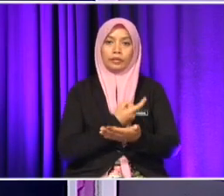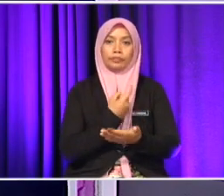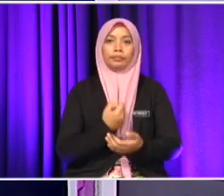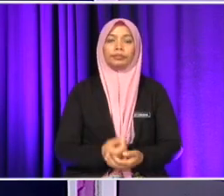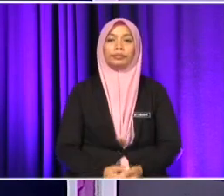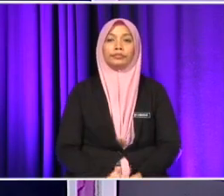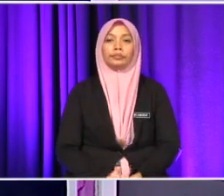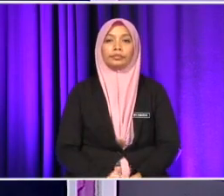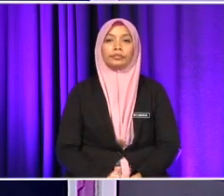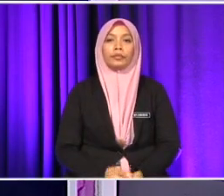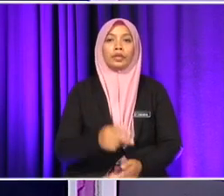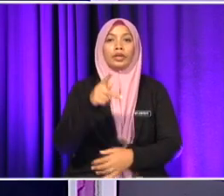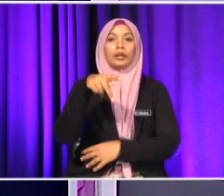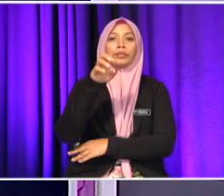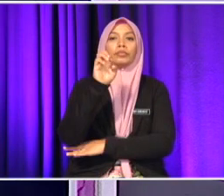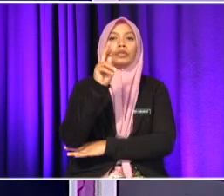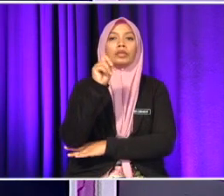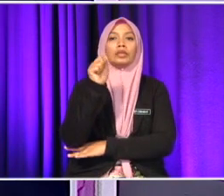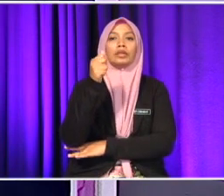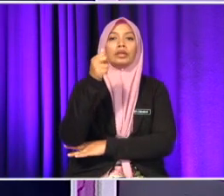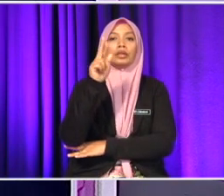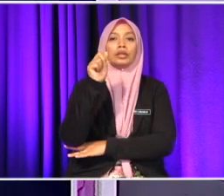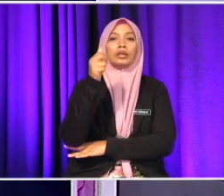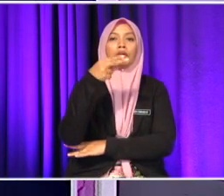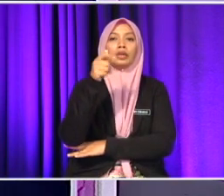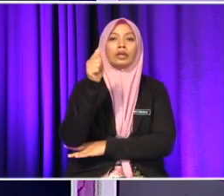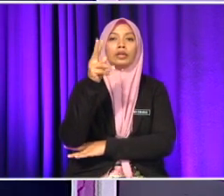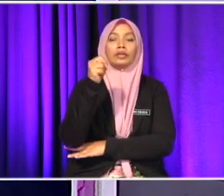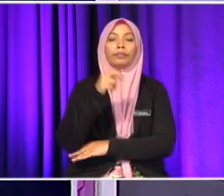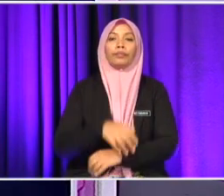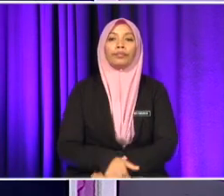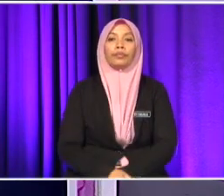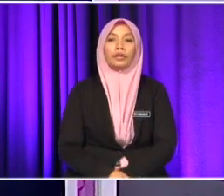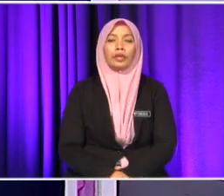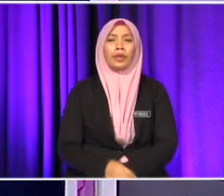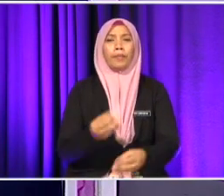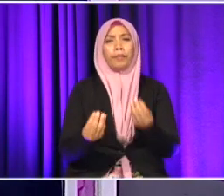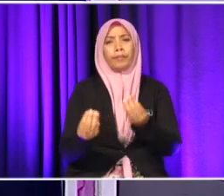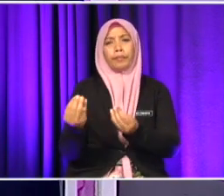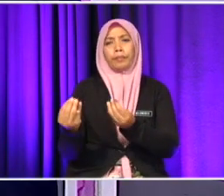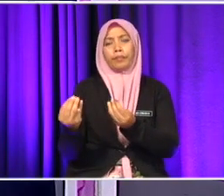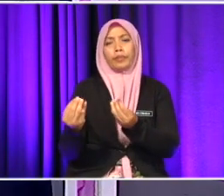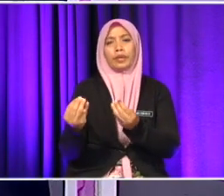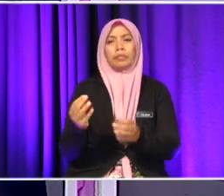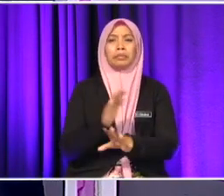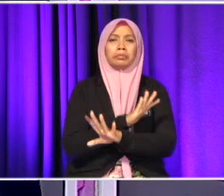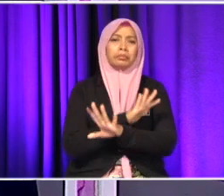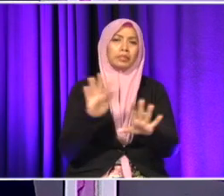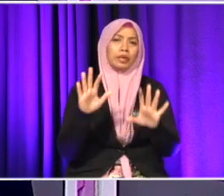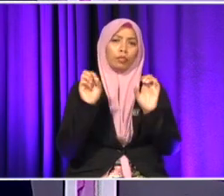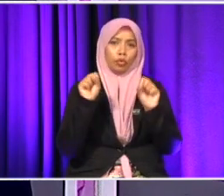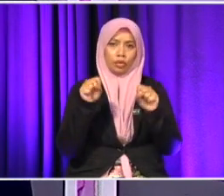ke pendarahan itu biasanya meletakkan harga yang memang mungkin harga yang tidak munasabahlah bagi